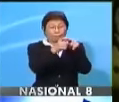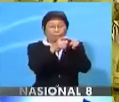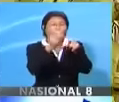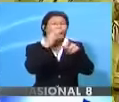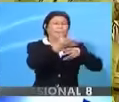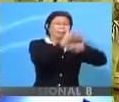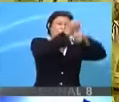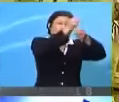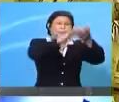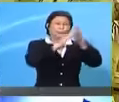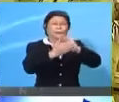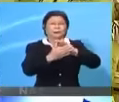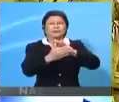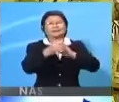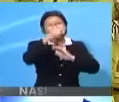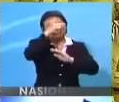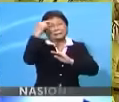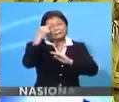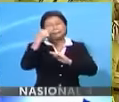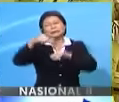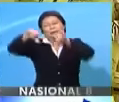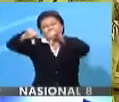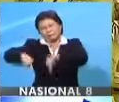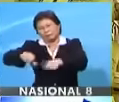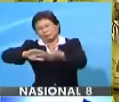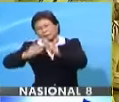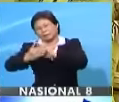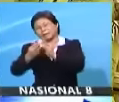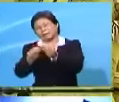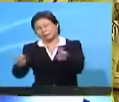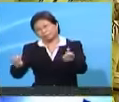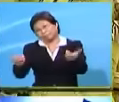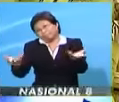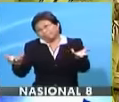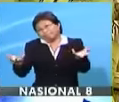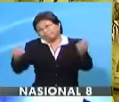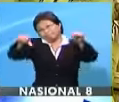menang akan menjadi arang, yang kalah pula menjadi abu.